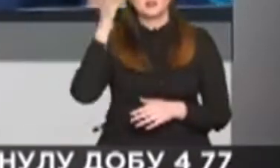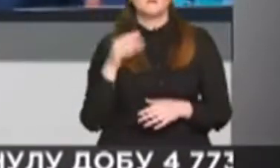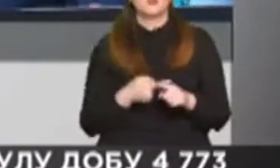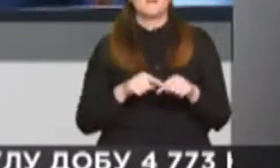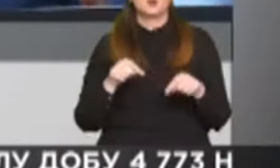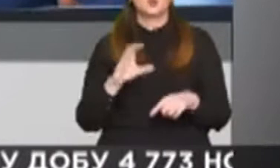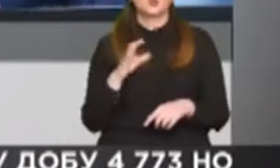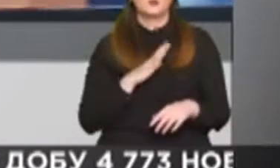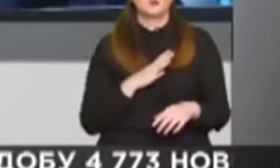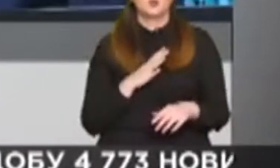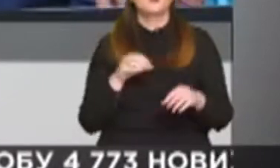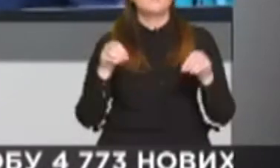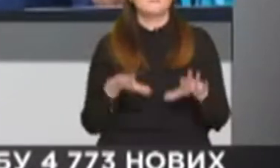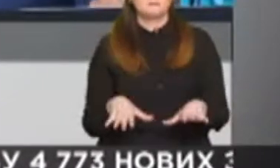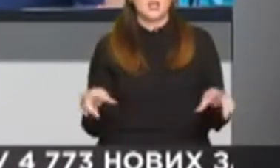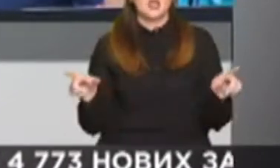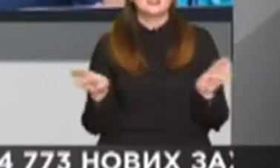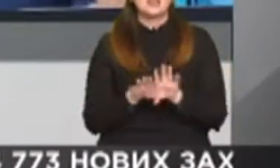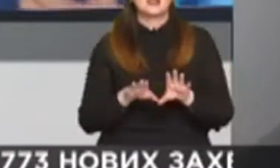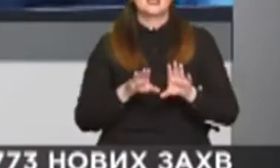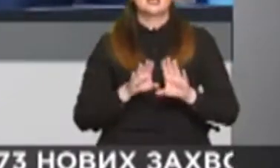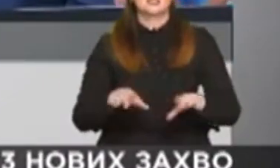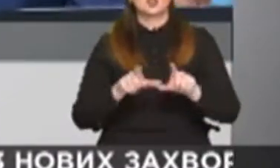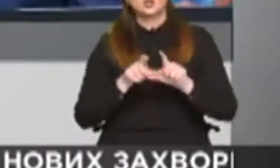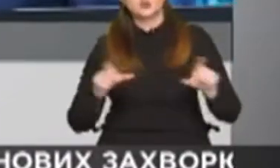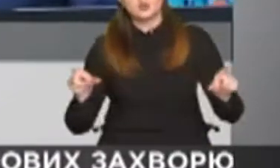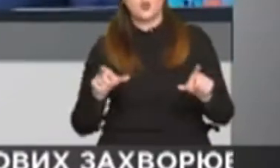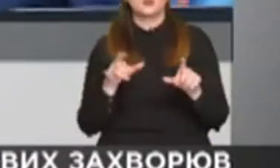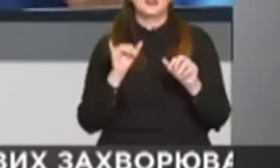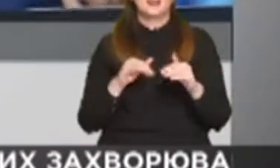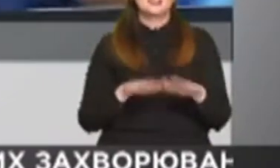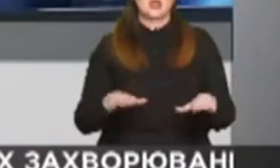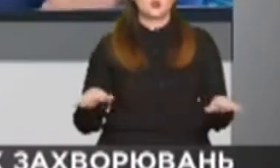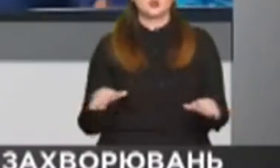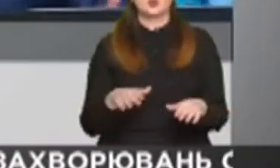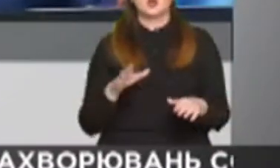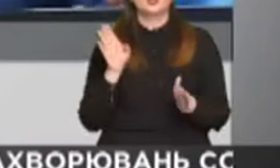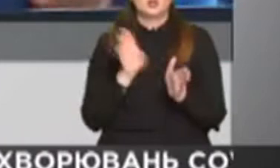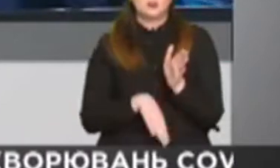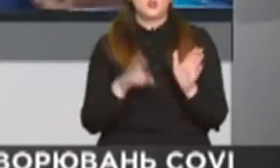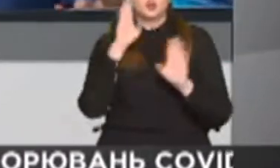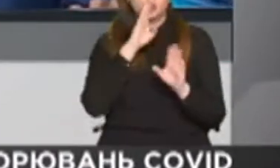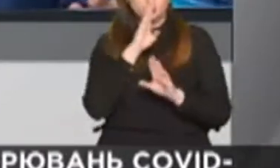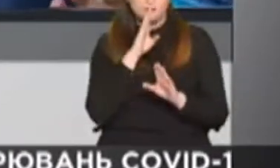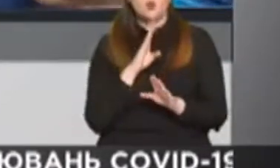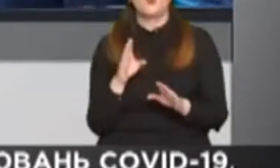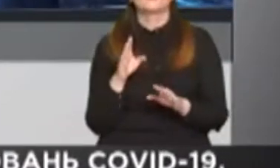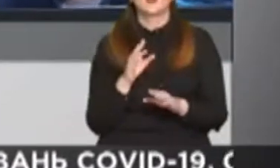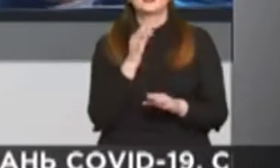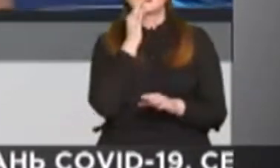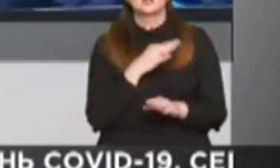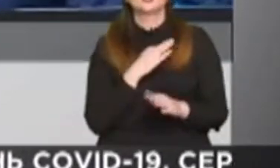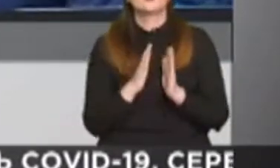цю середу було узгоджено рішення закрити школи і дитячі садочки через погіршення погодних умов, похолодання і снігопади. А от скажіть, будь ласка,